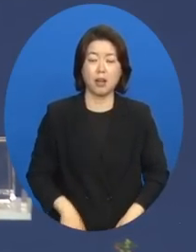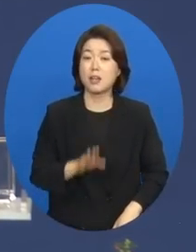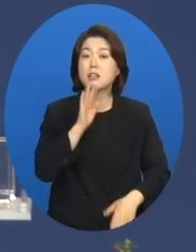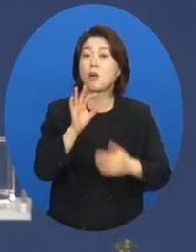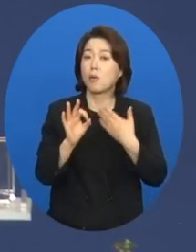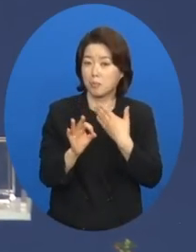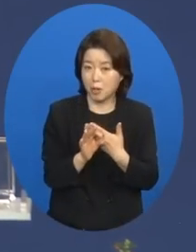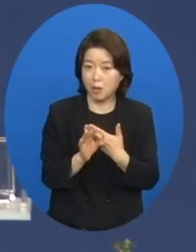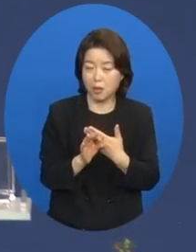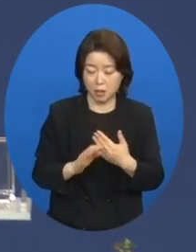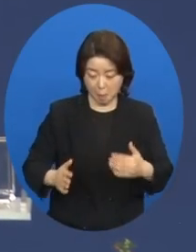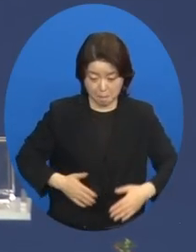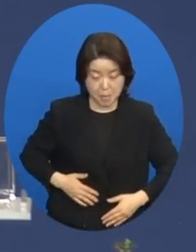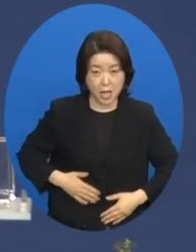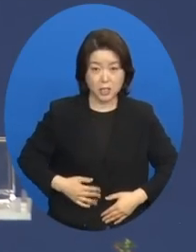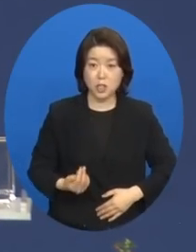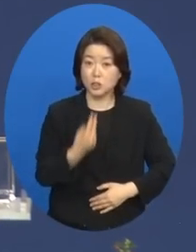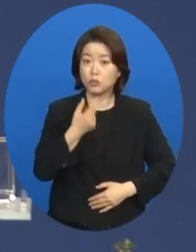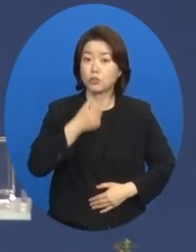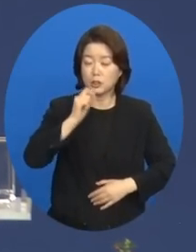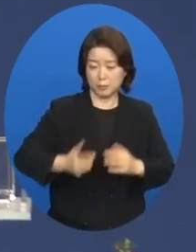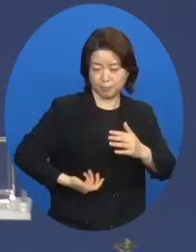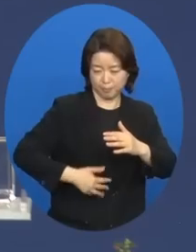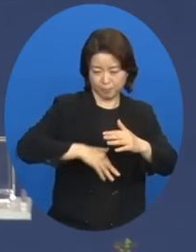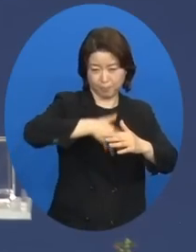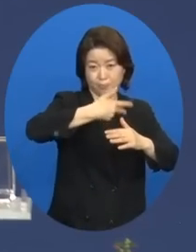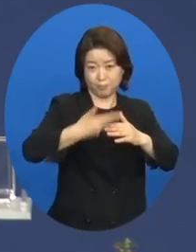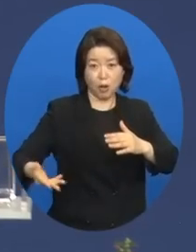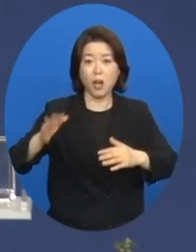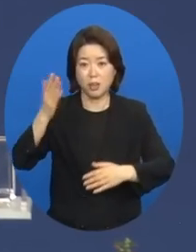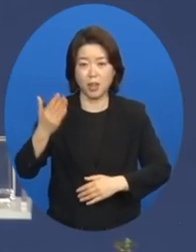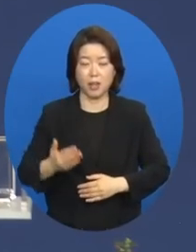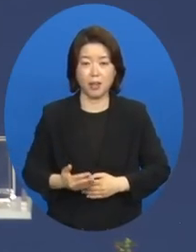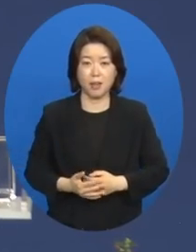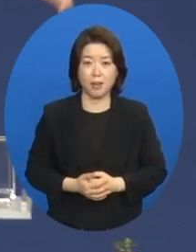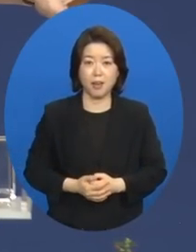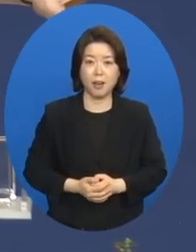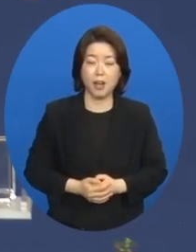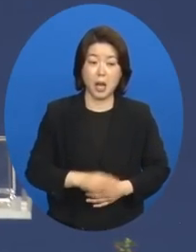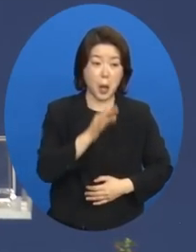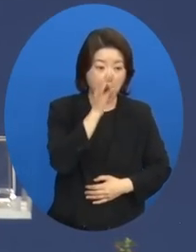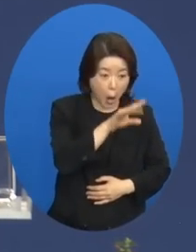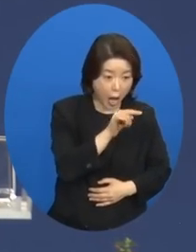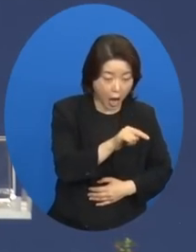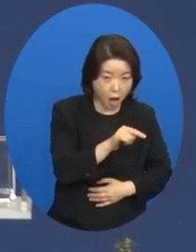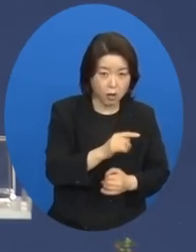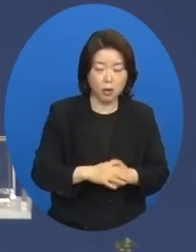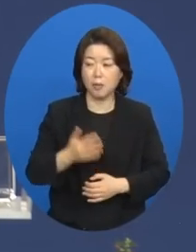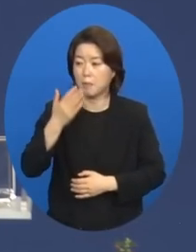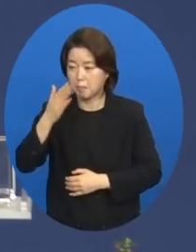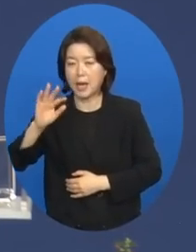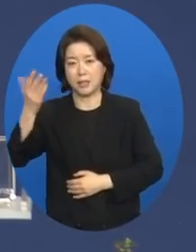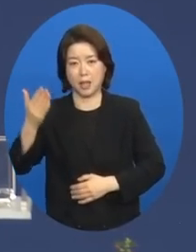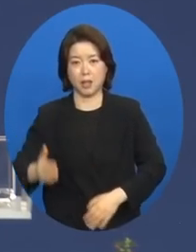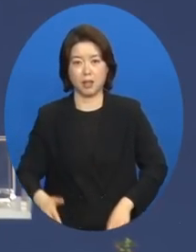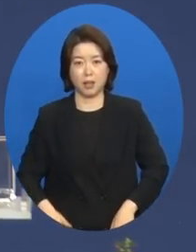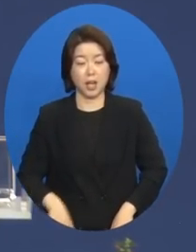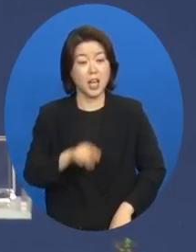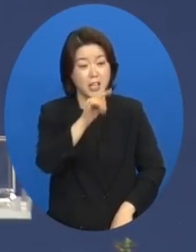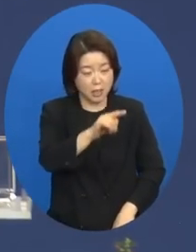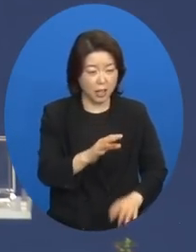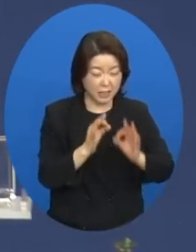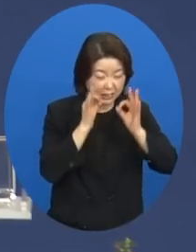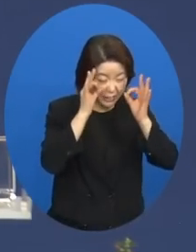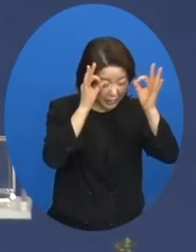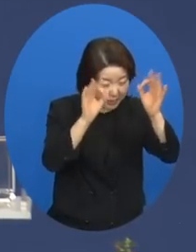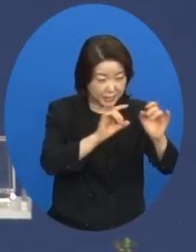그러면 배에서 생수의 강이 솟아날 것이다. 즉 불가능했던 걸 가능하게 하겠다. 네가 최선을